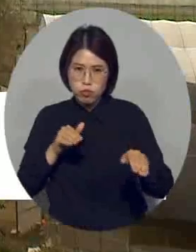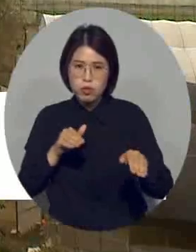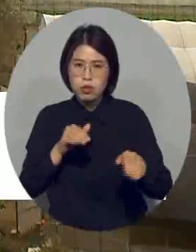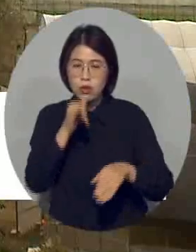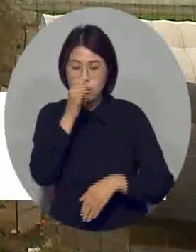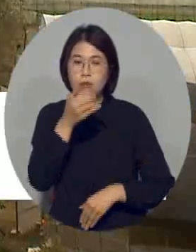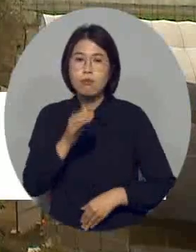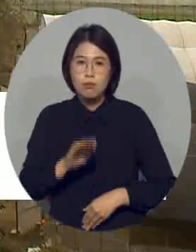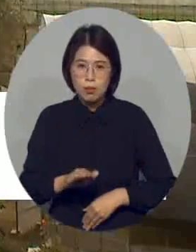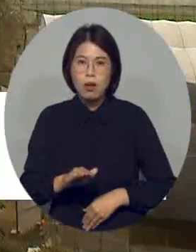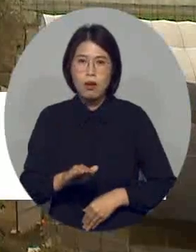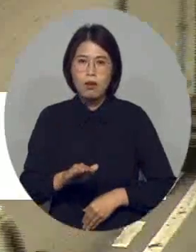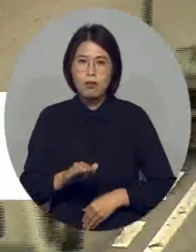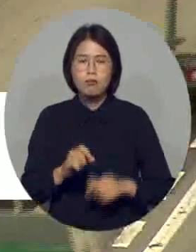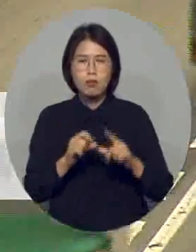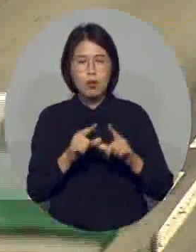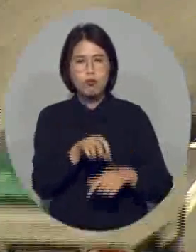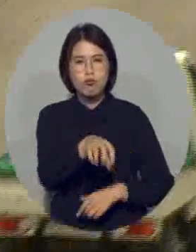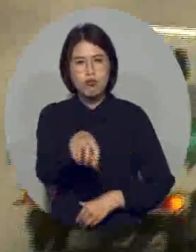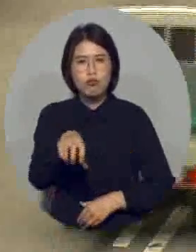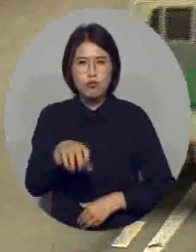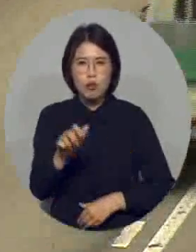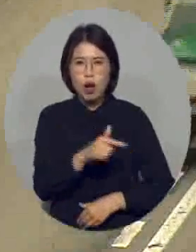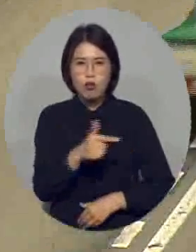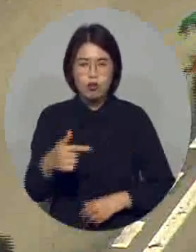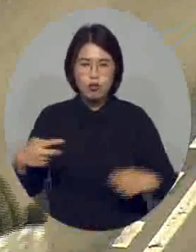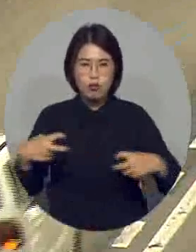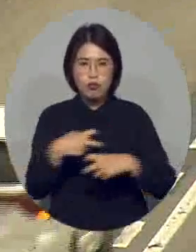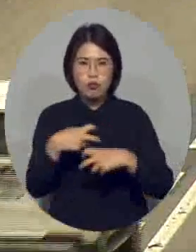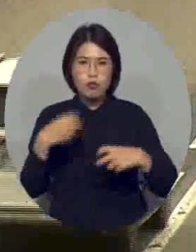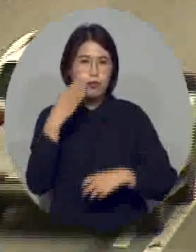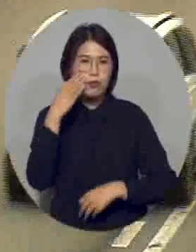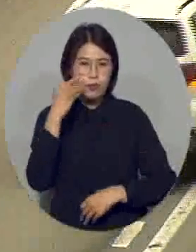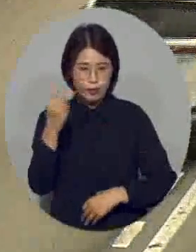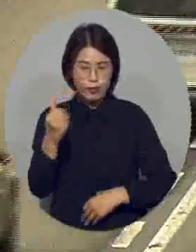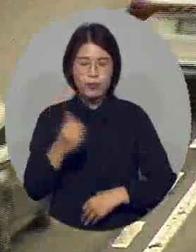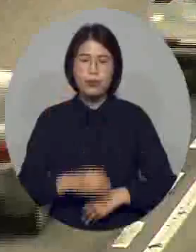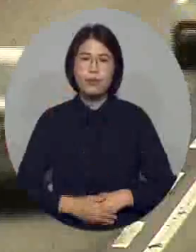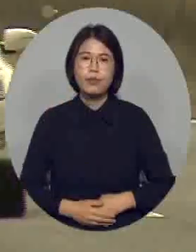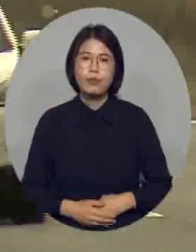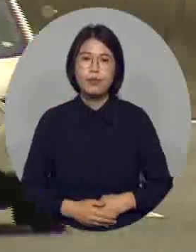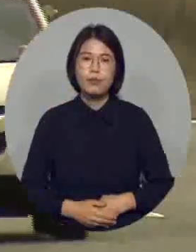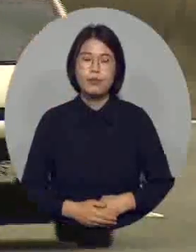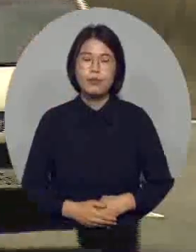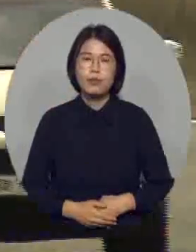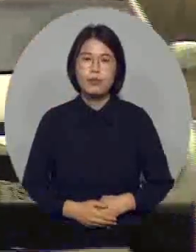정체를 빚기도 했지만 대부분 구간에서는 하루 종일 원활한 소통 상태 보였습니다.